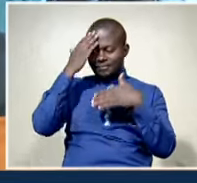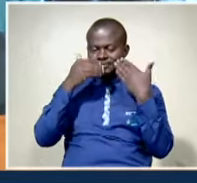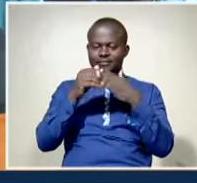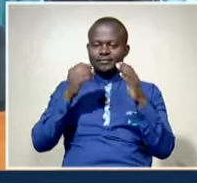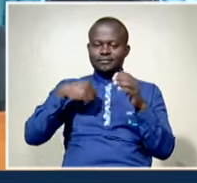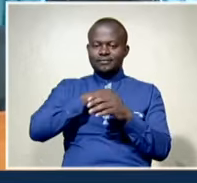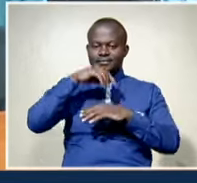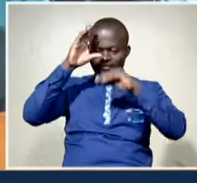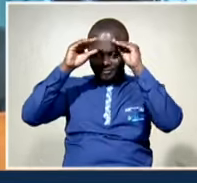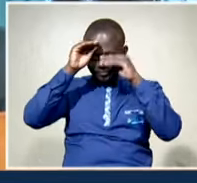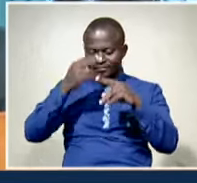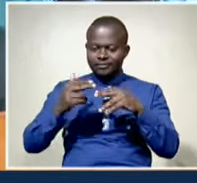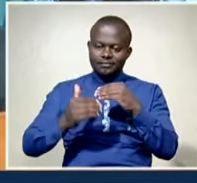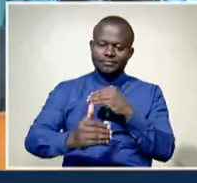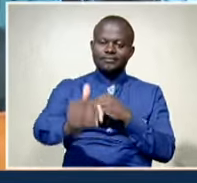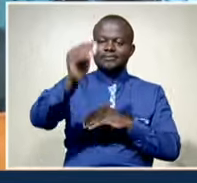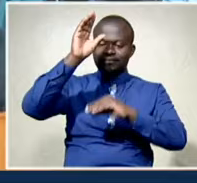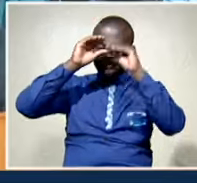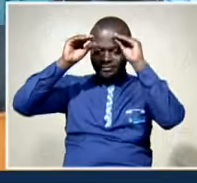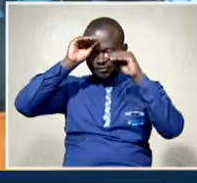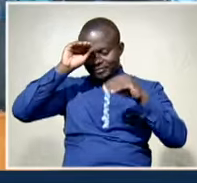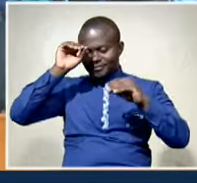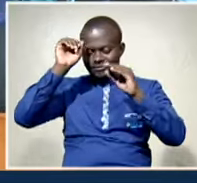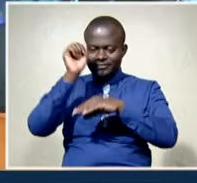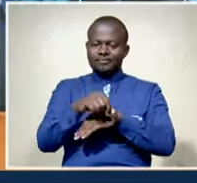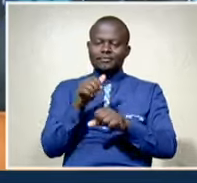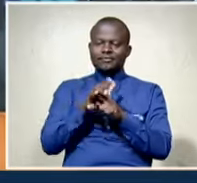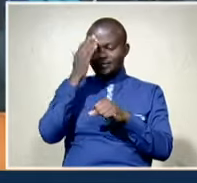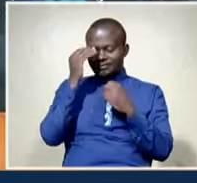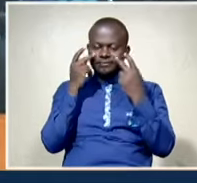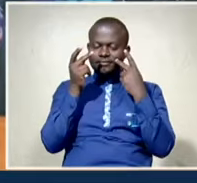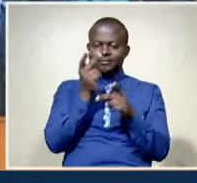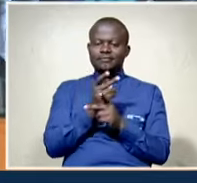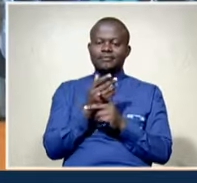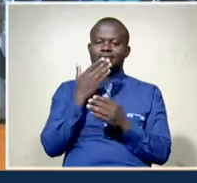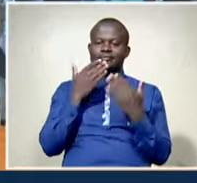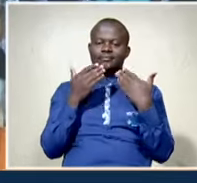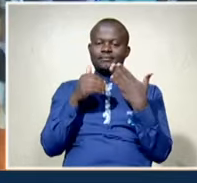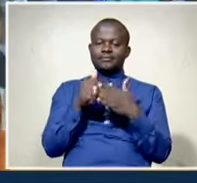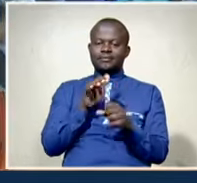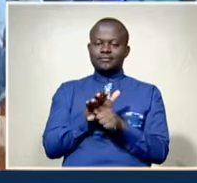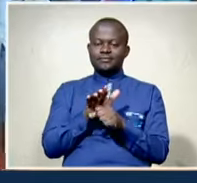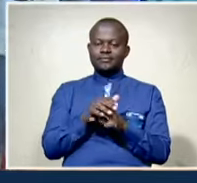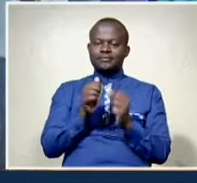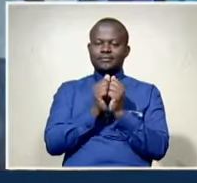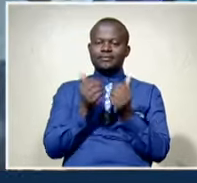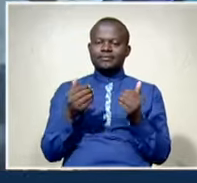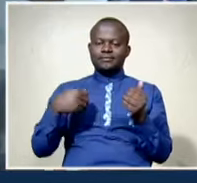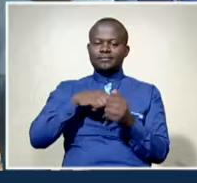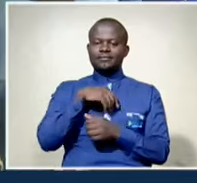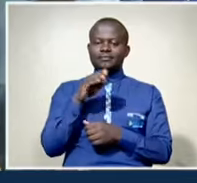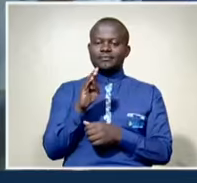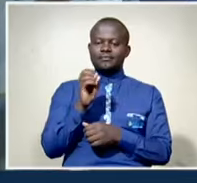ngo imyaka bagiye kwimukiramo bazabashe kwiganiza kurushaho kuko abonye yuko tubitaye yego ni byo rwose ni umubyeyi rero wasohokanye abana muri expo bona